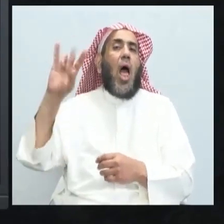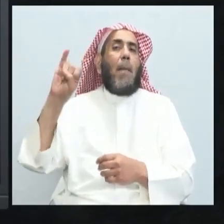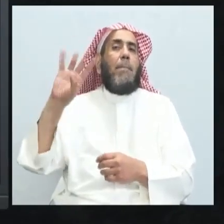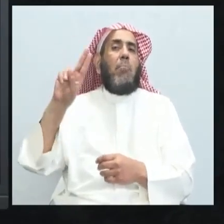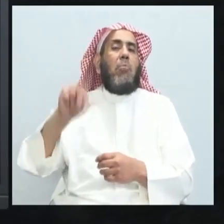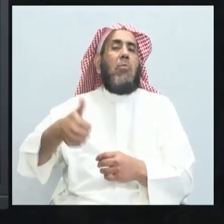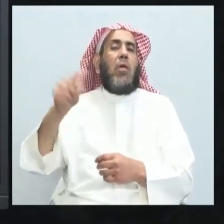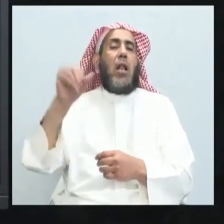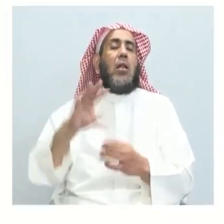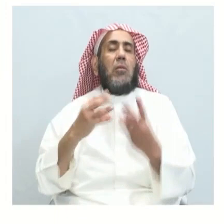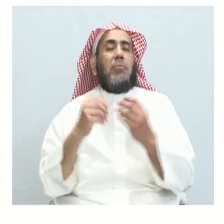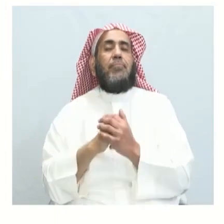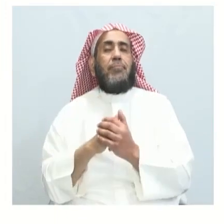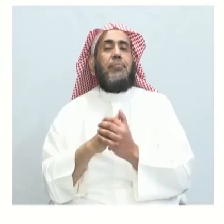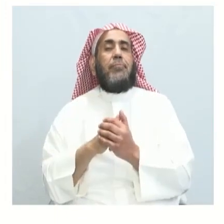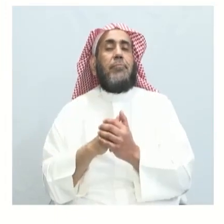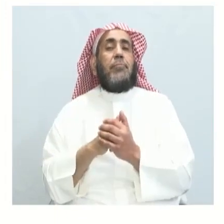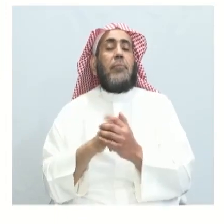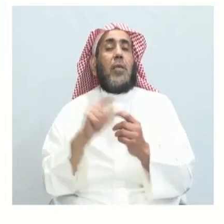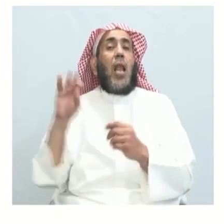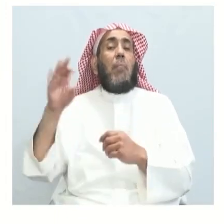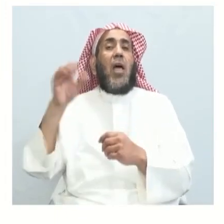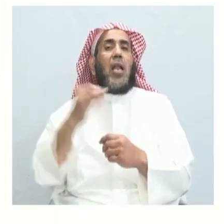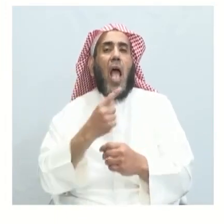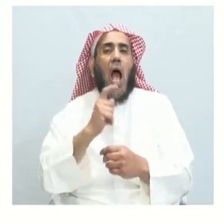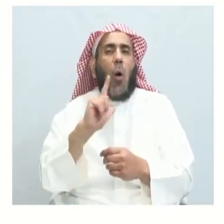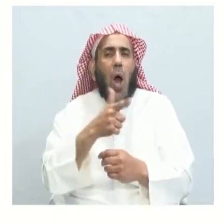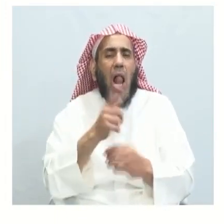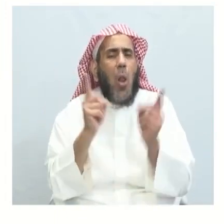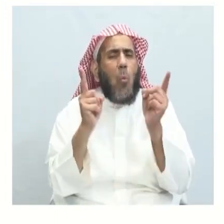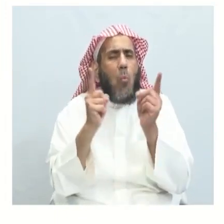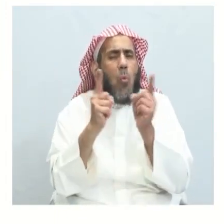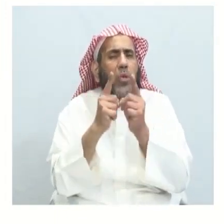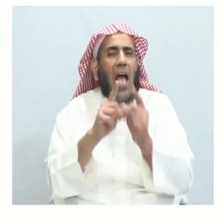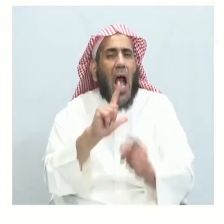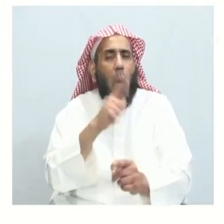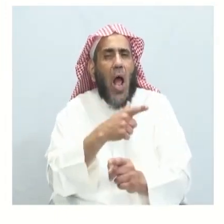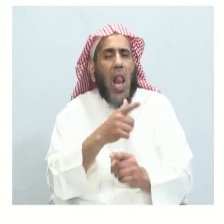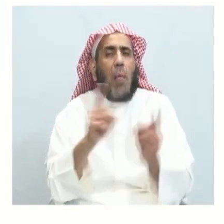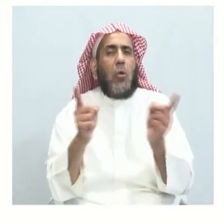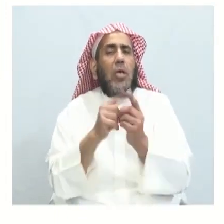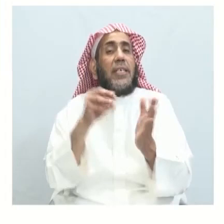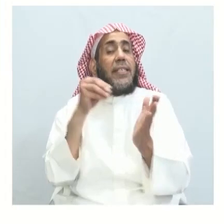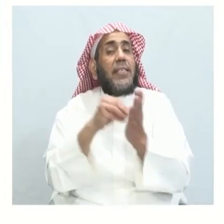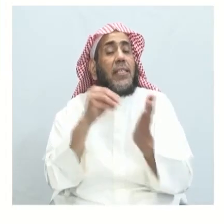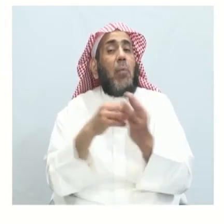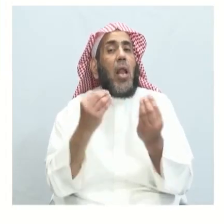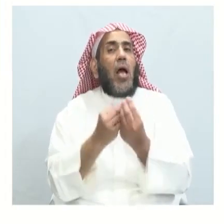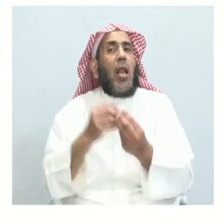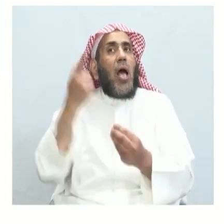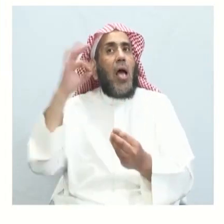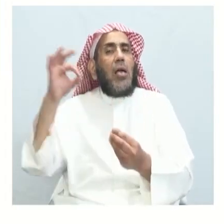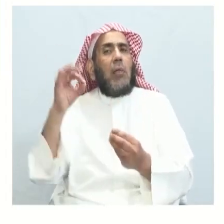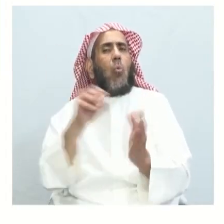الامثال جميل طبعا هنا الامثال هي اقوال موجزه اقوال موجزه قول موجز تشتمل على حكم